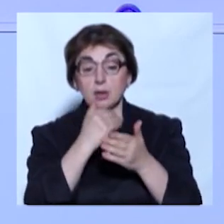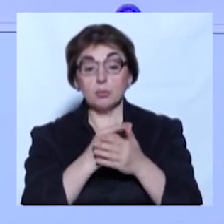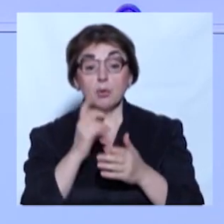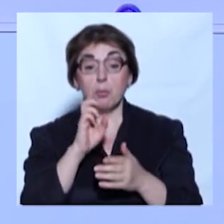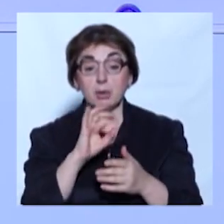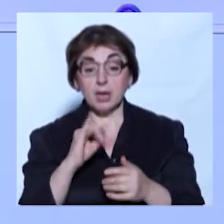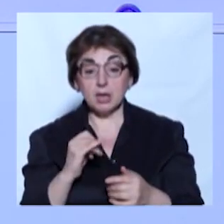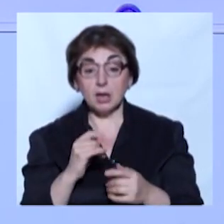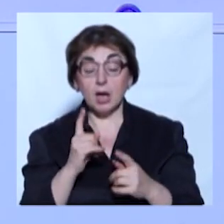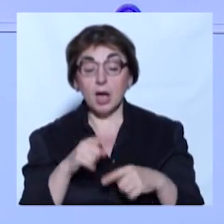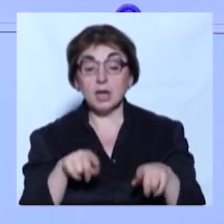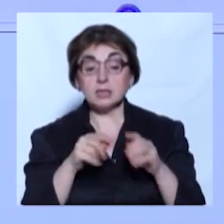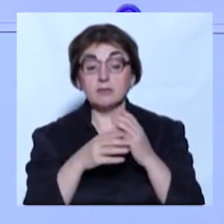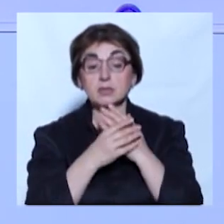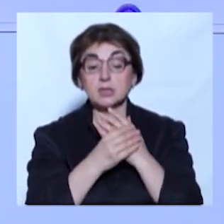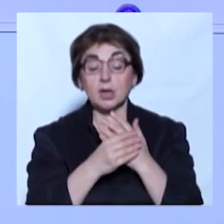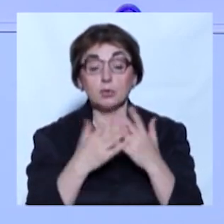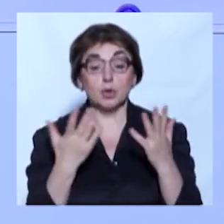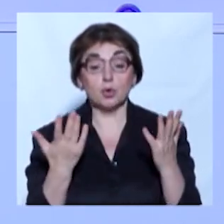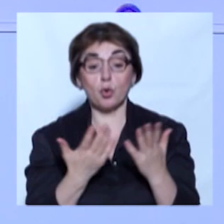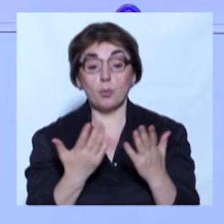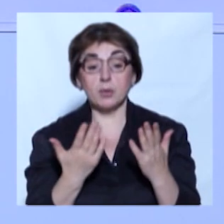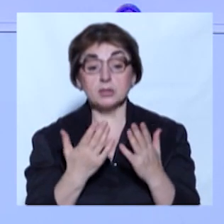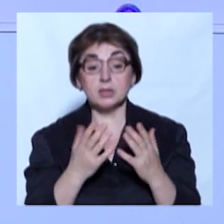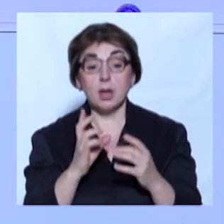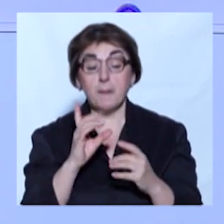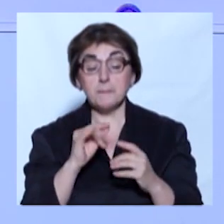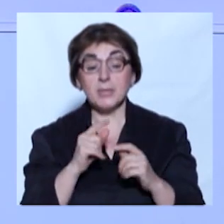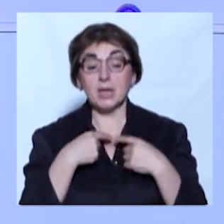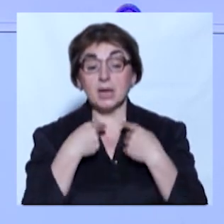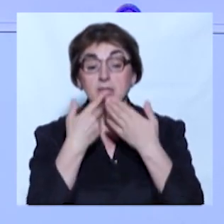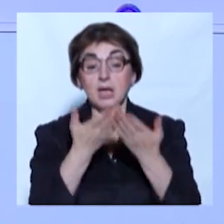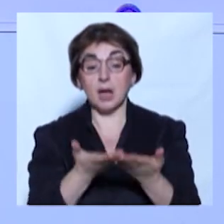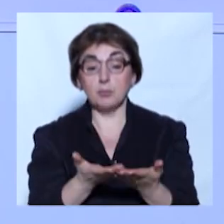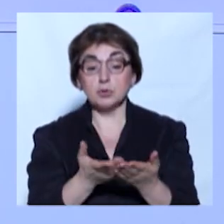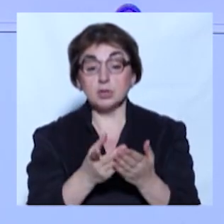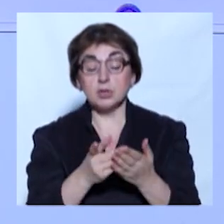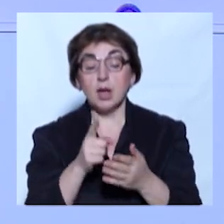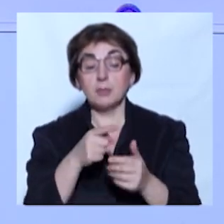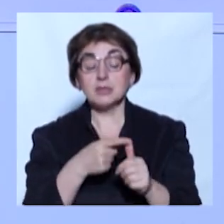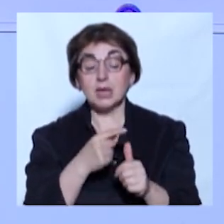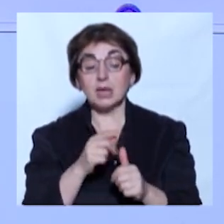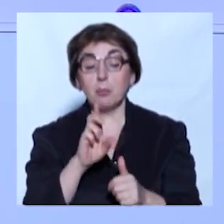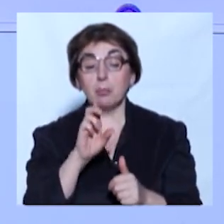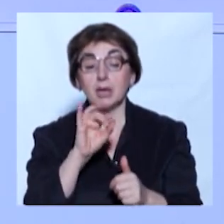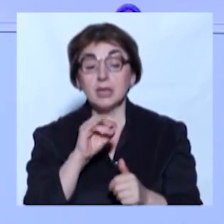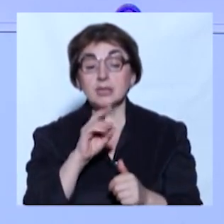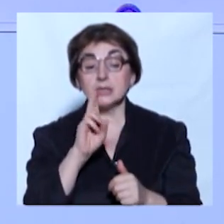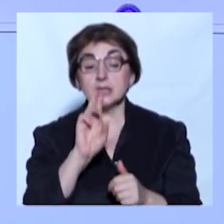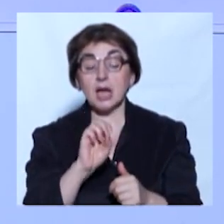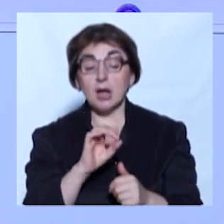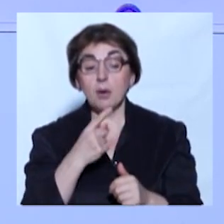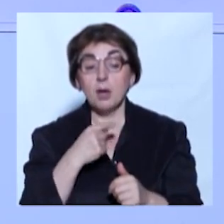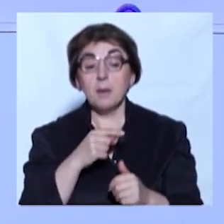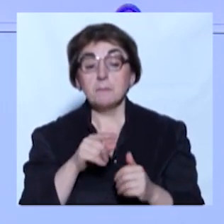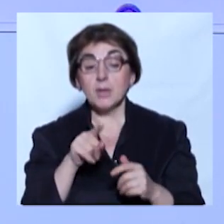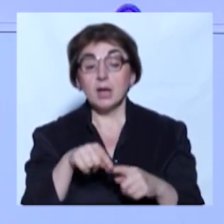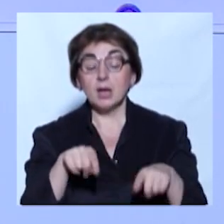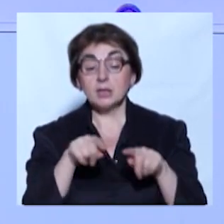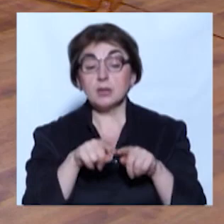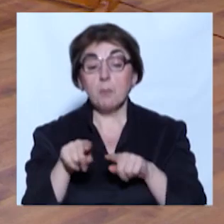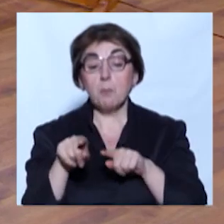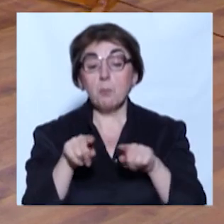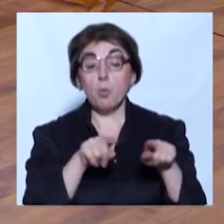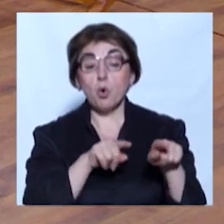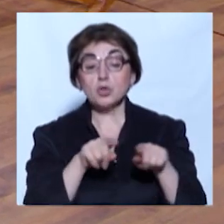Ასევე სხეული, რომელიც ბგერას გამოსცემს, ბგერის წყარო ჰქვია. მერხევი სხეული, ანუ მოძრავი